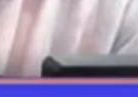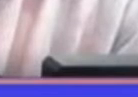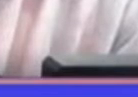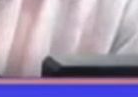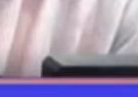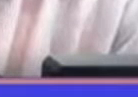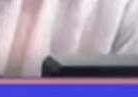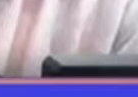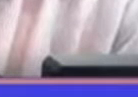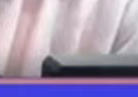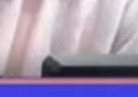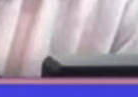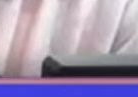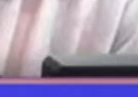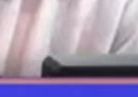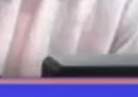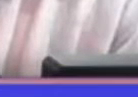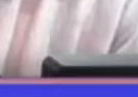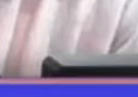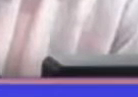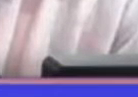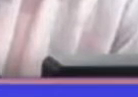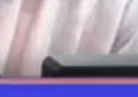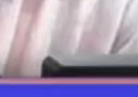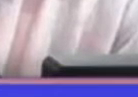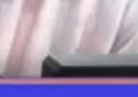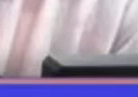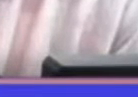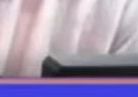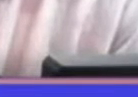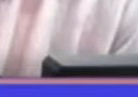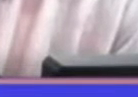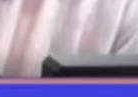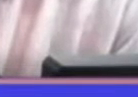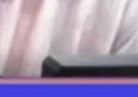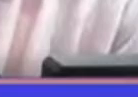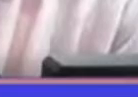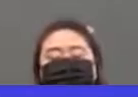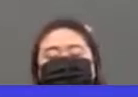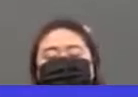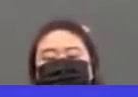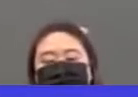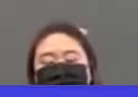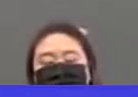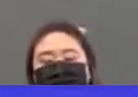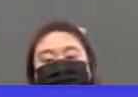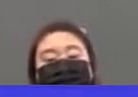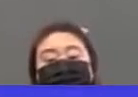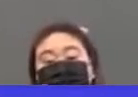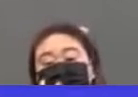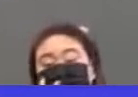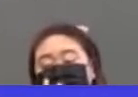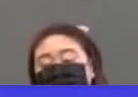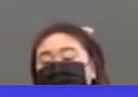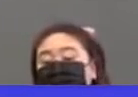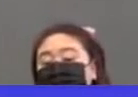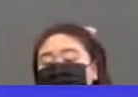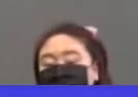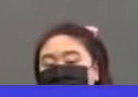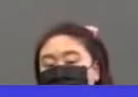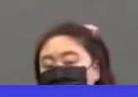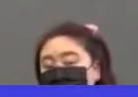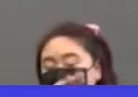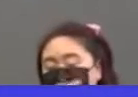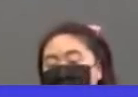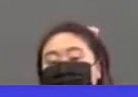วันนี้วันที่8ก็เตือนก็หลายจังหวัดนะฮะวันที่9ก็8กับ9นั่นแห